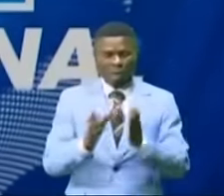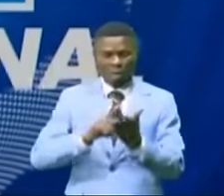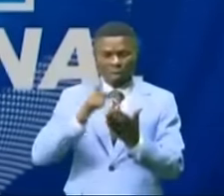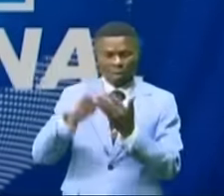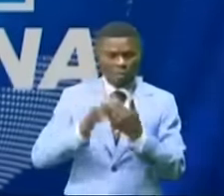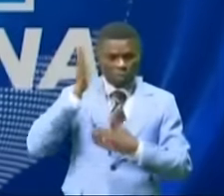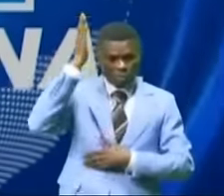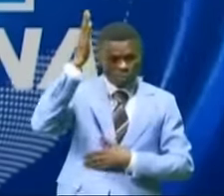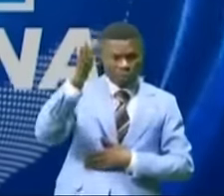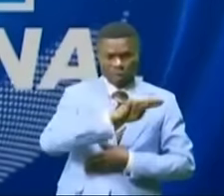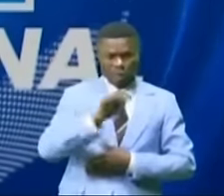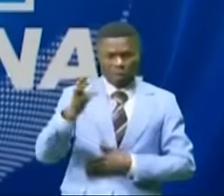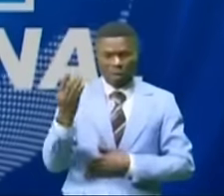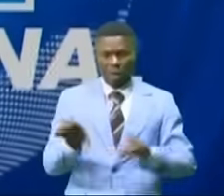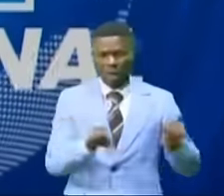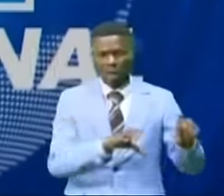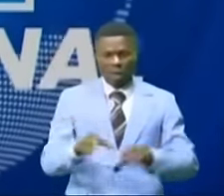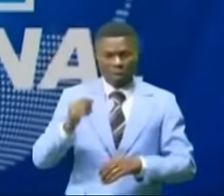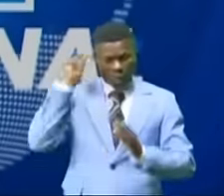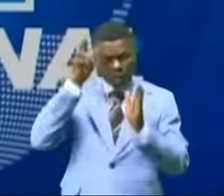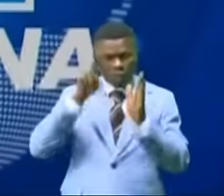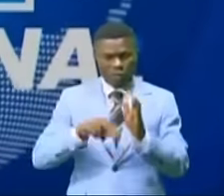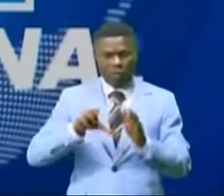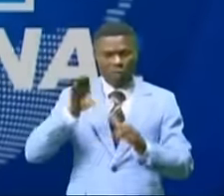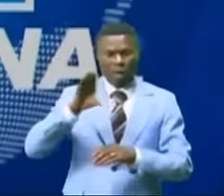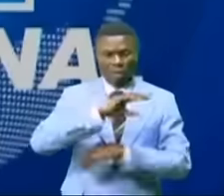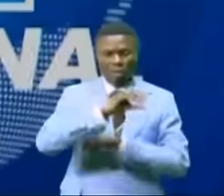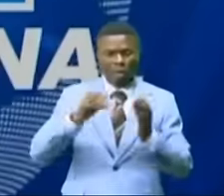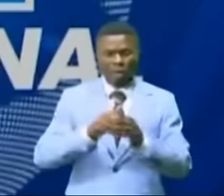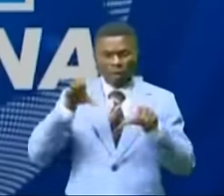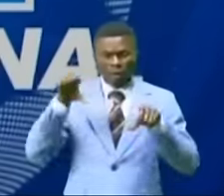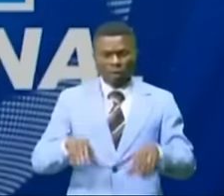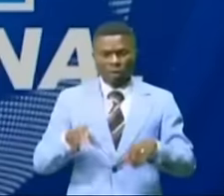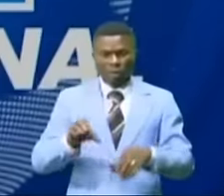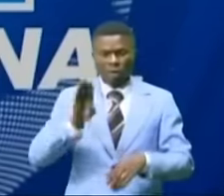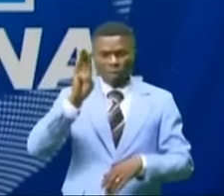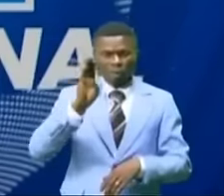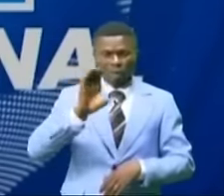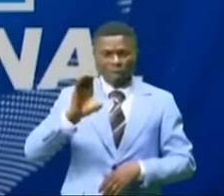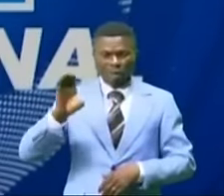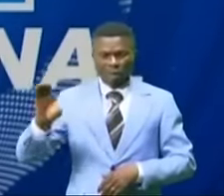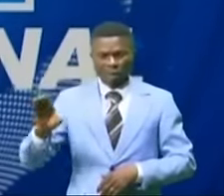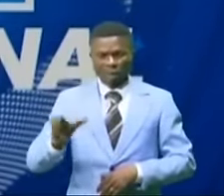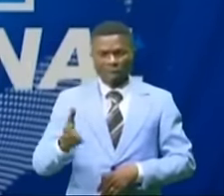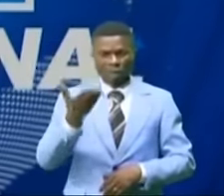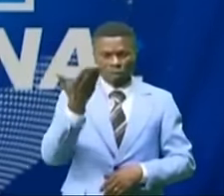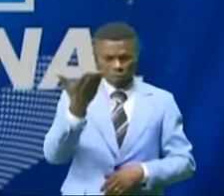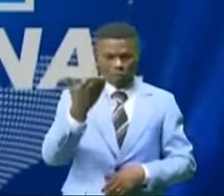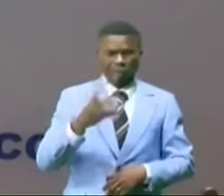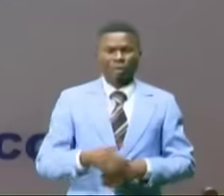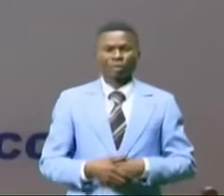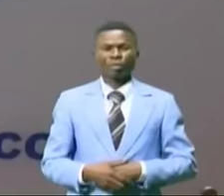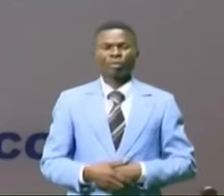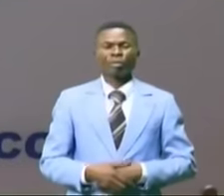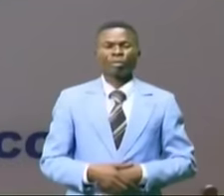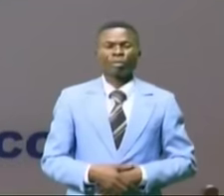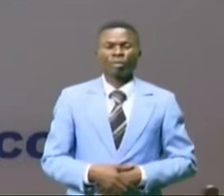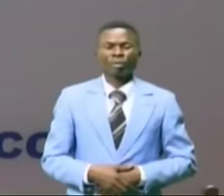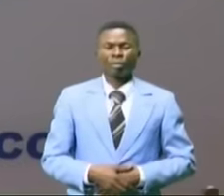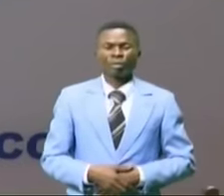2024, cérémonie présidée par la gouverneure de la Banque centrale du Congo, Malangu Kabedimbui, Eugénie Chabani.